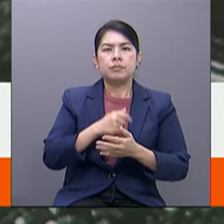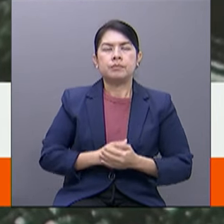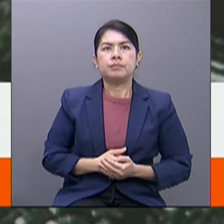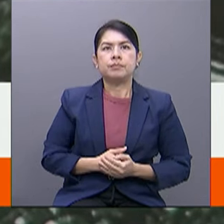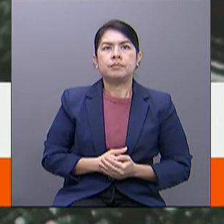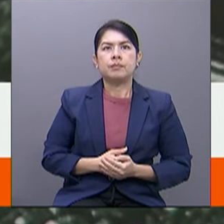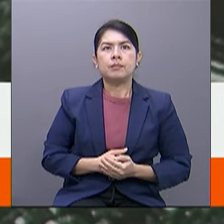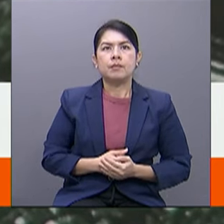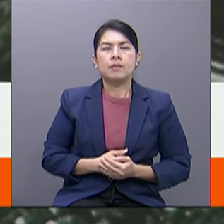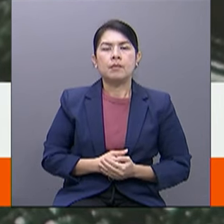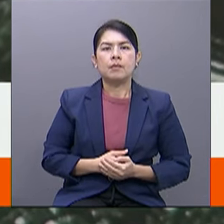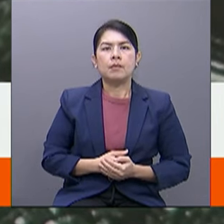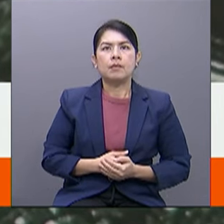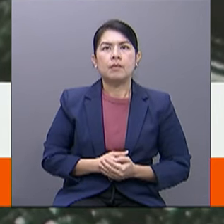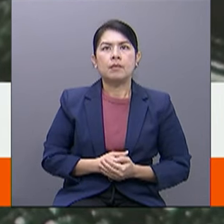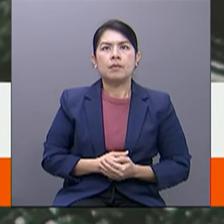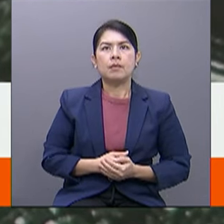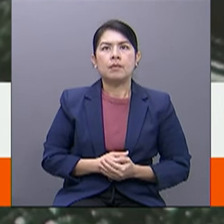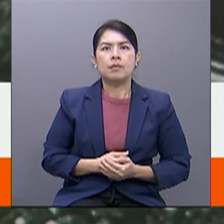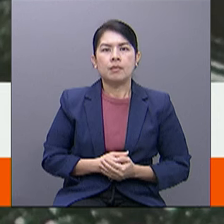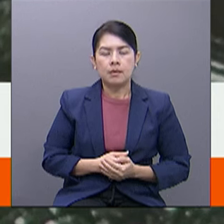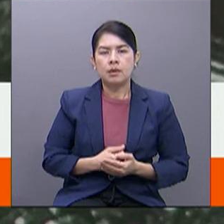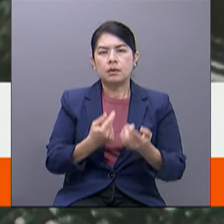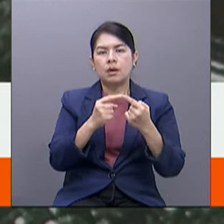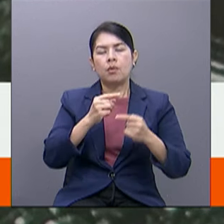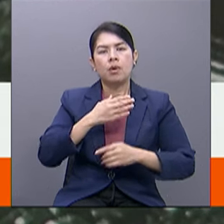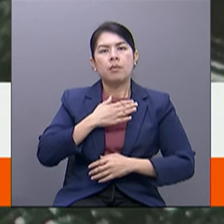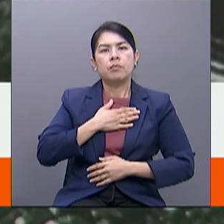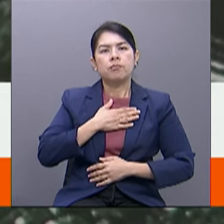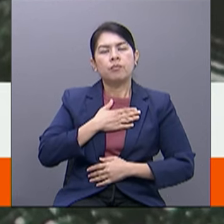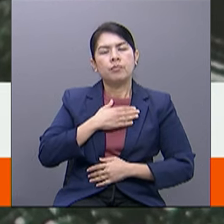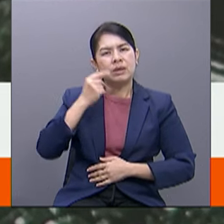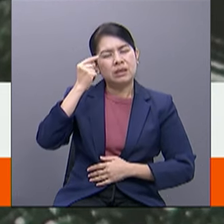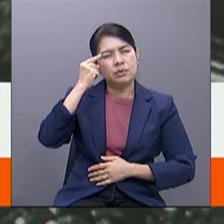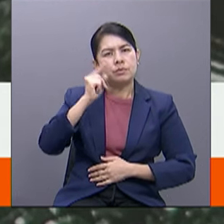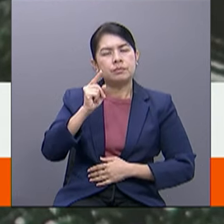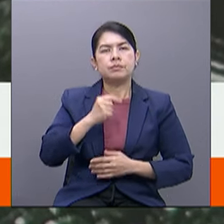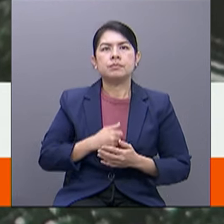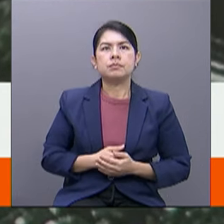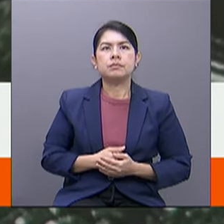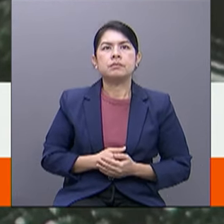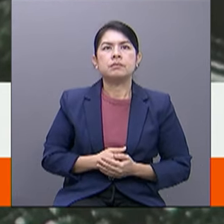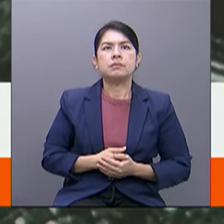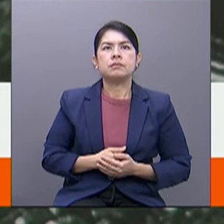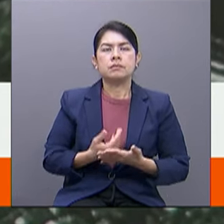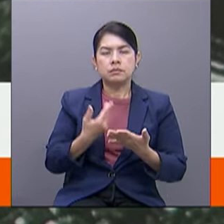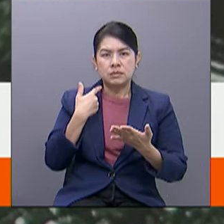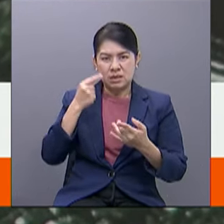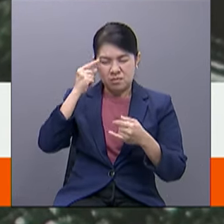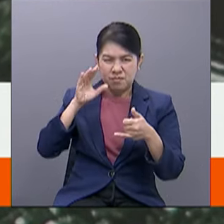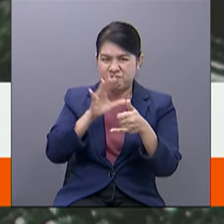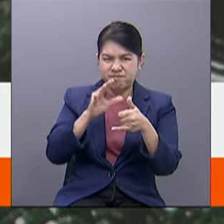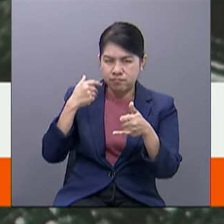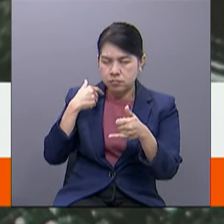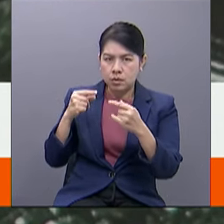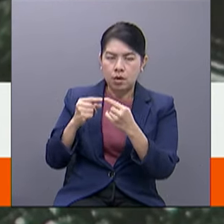เดียวกันเนี่ยก็ไม่ได้มีความประสงค์ที่จะให้กำลังของเจ้าหน้าที่ไปปะทะกับ